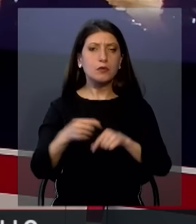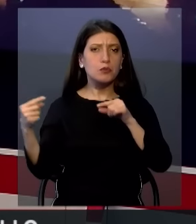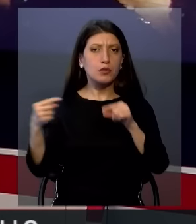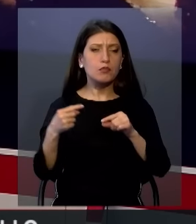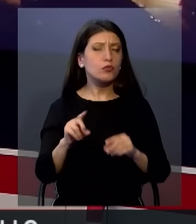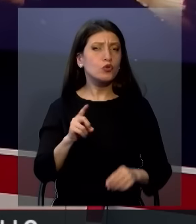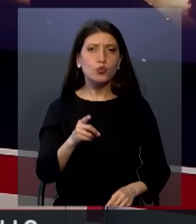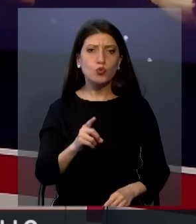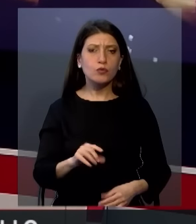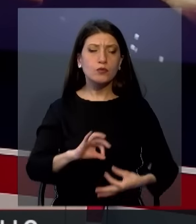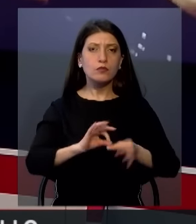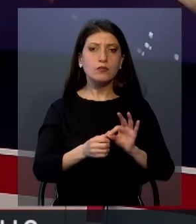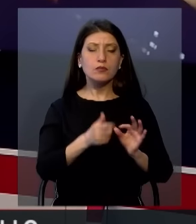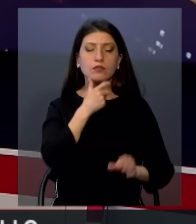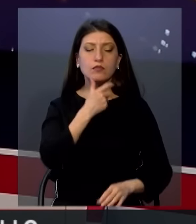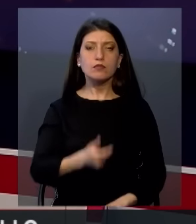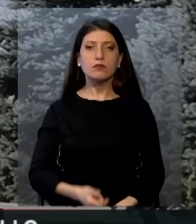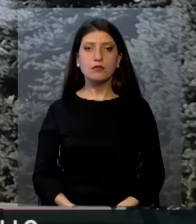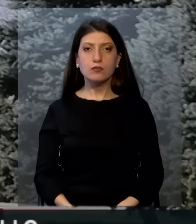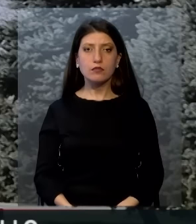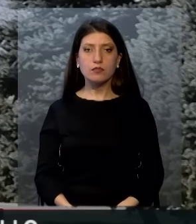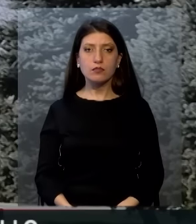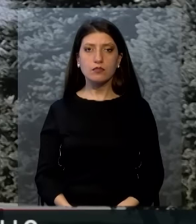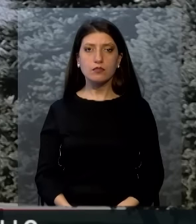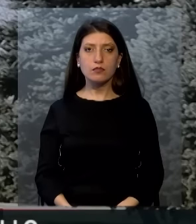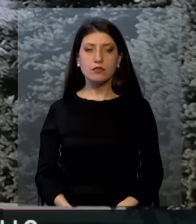Փորձել է պարզել Արփի Սուքիասյանը։